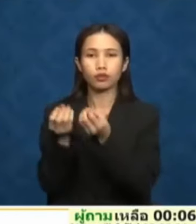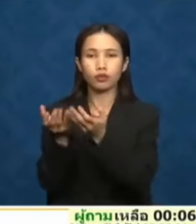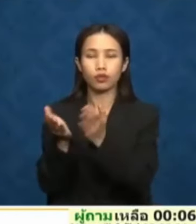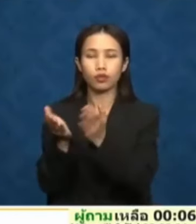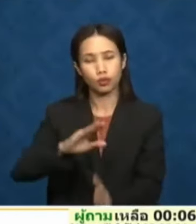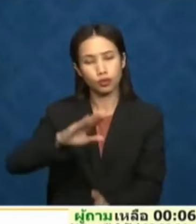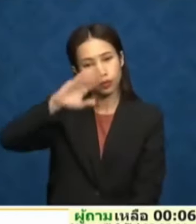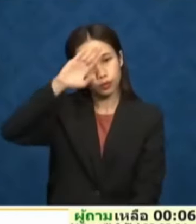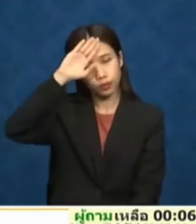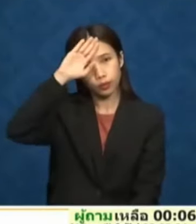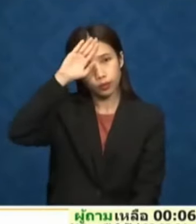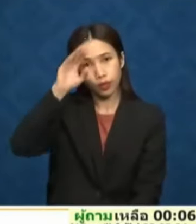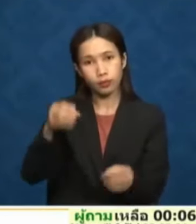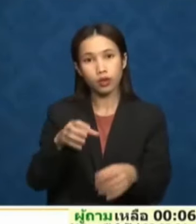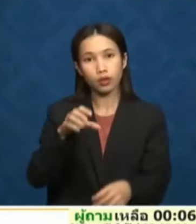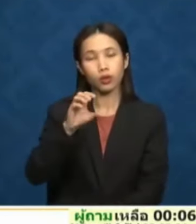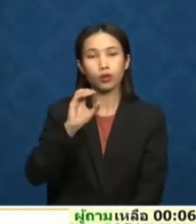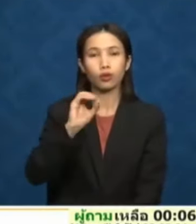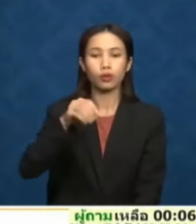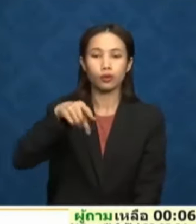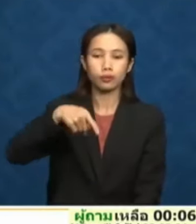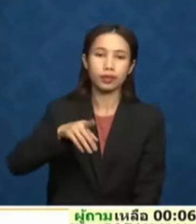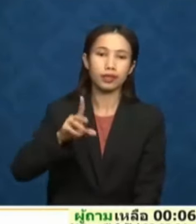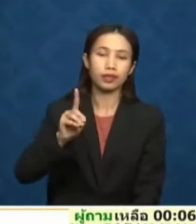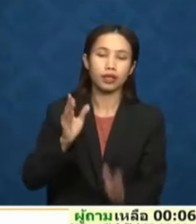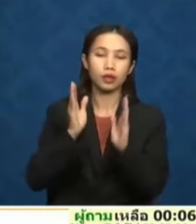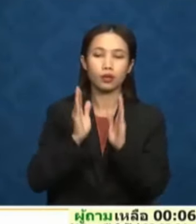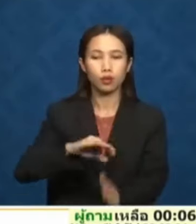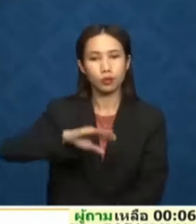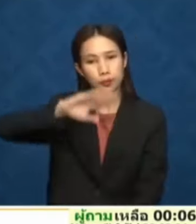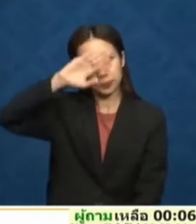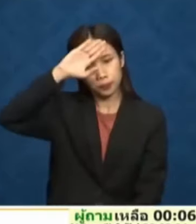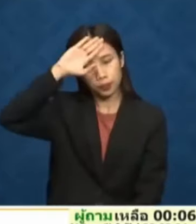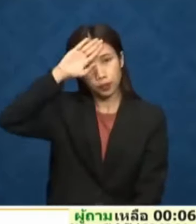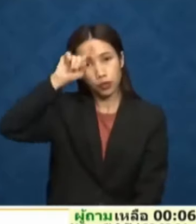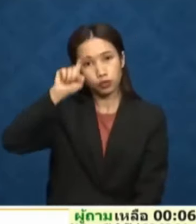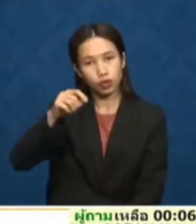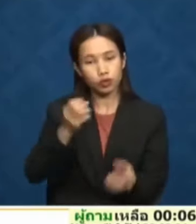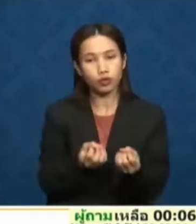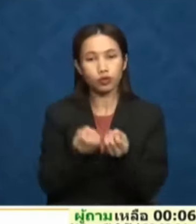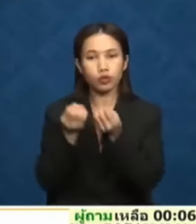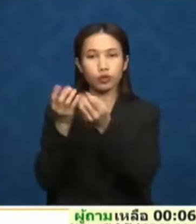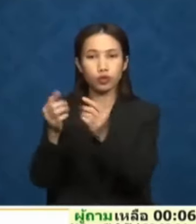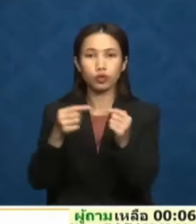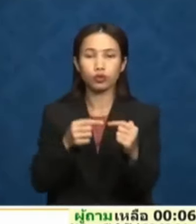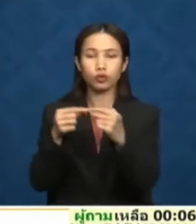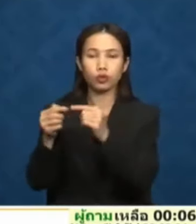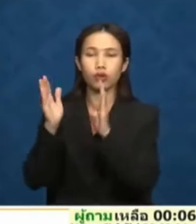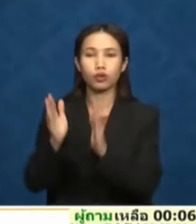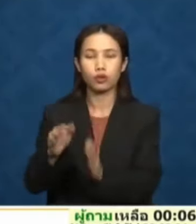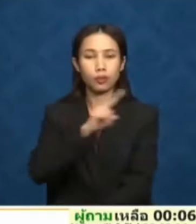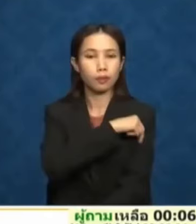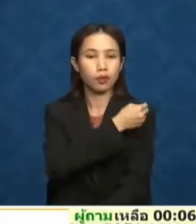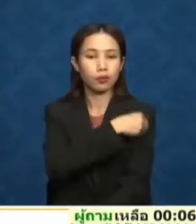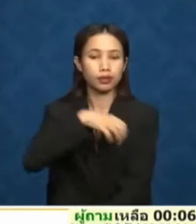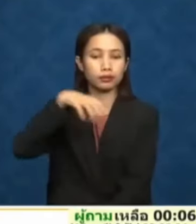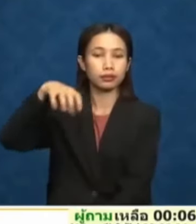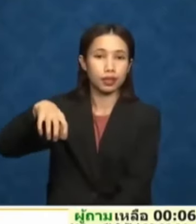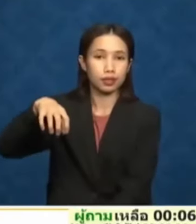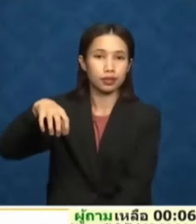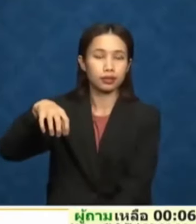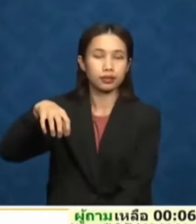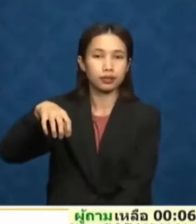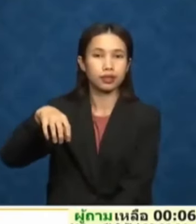opd referส่งต่อผู้ป่วยนอกไปยังสถานบริการที่มีความสามารถในระดับสูงขึ้นซึ่งส่วนใหญ่เนี่ยเป็น